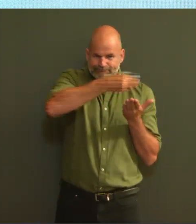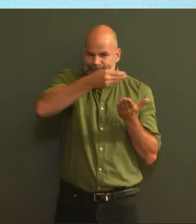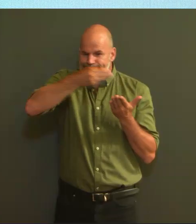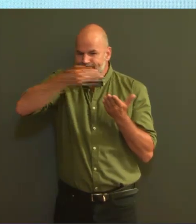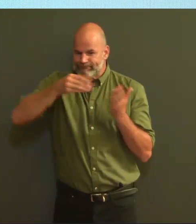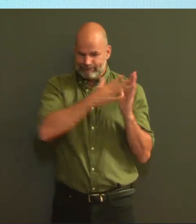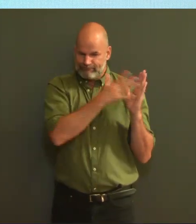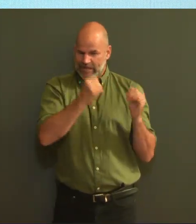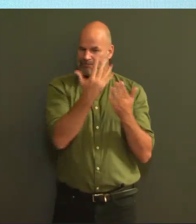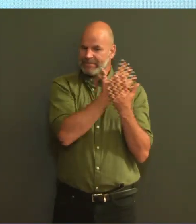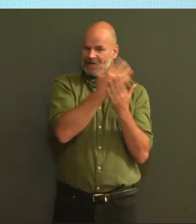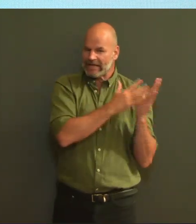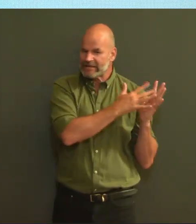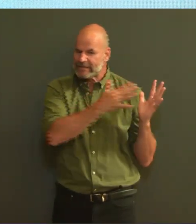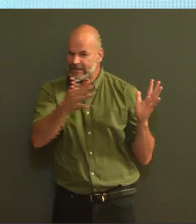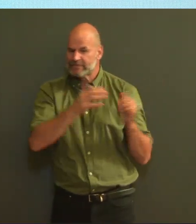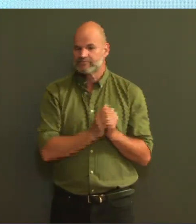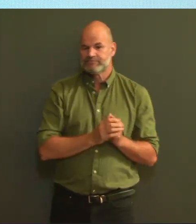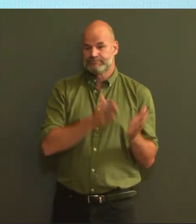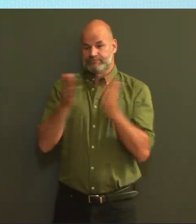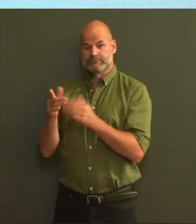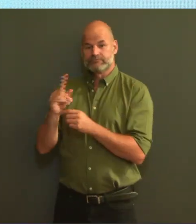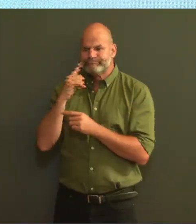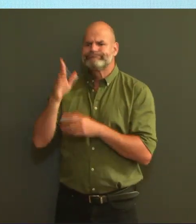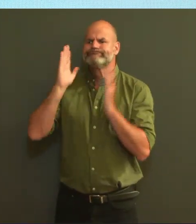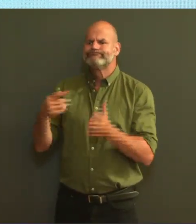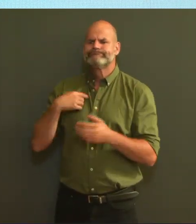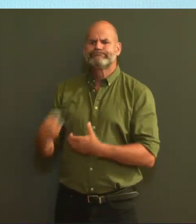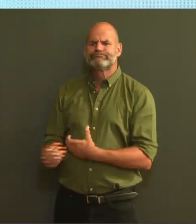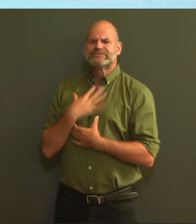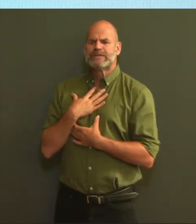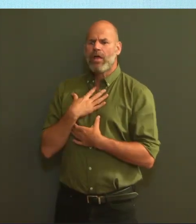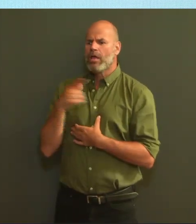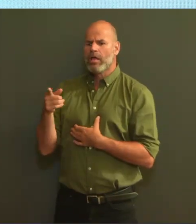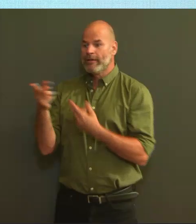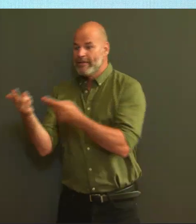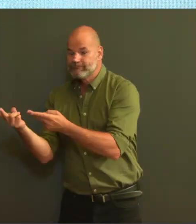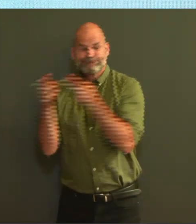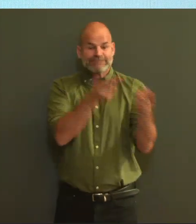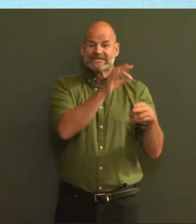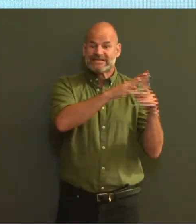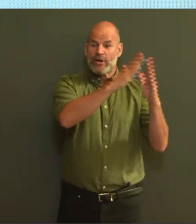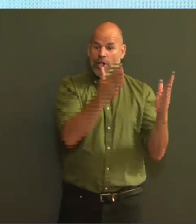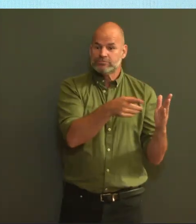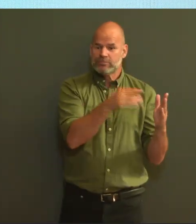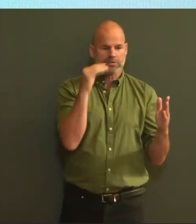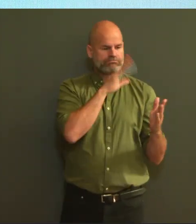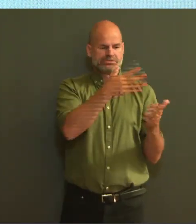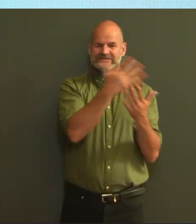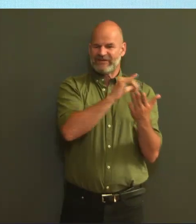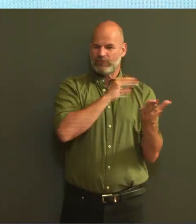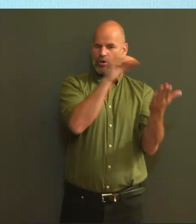opgenomen worden in het ziekenhuis. Het is dus een vrij snelle parameter. Alle ziekenhuizen rapporteren de opnames ook elke